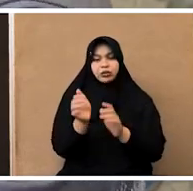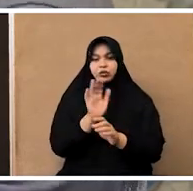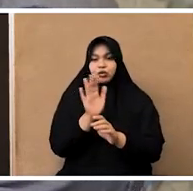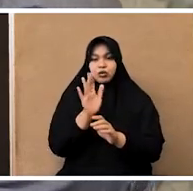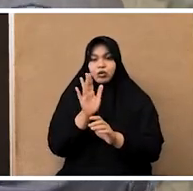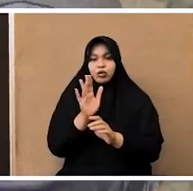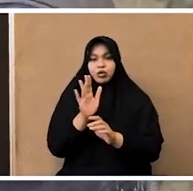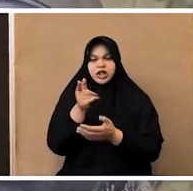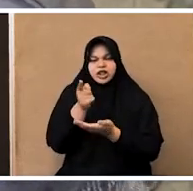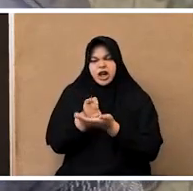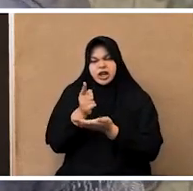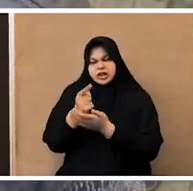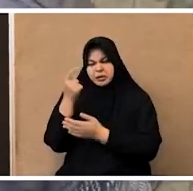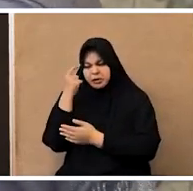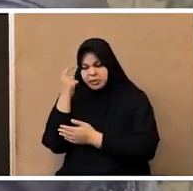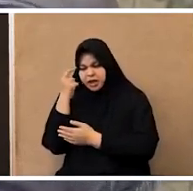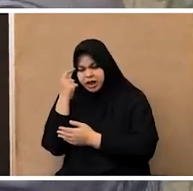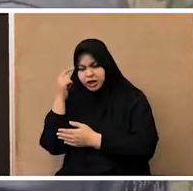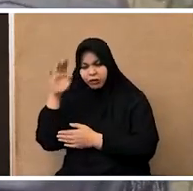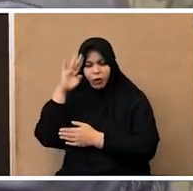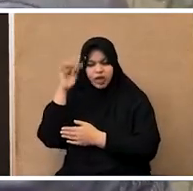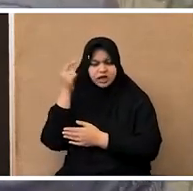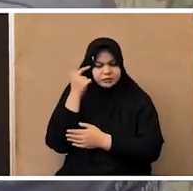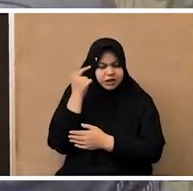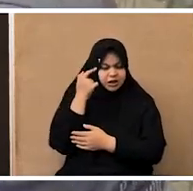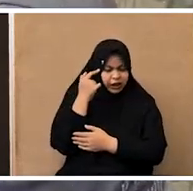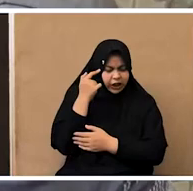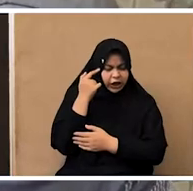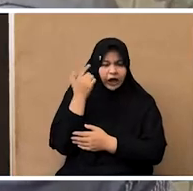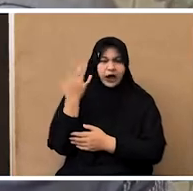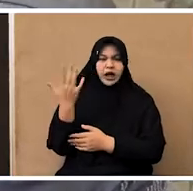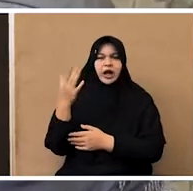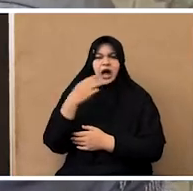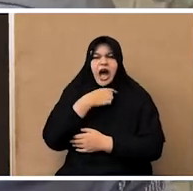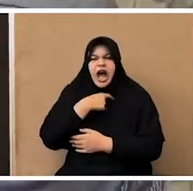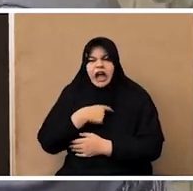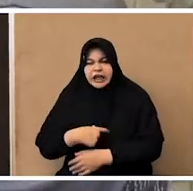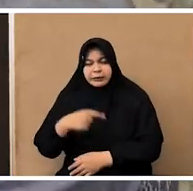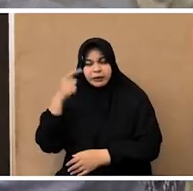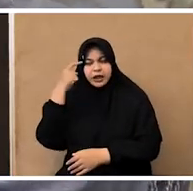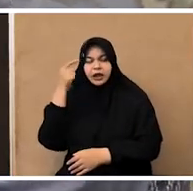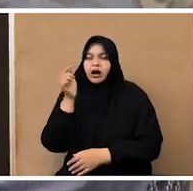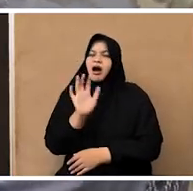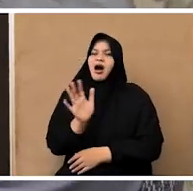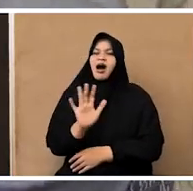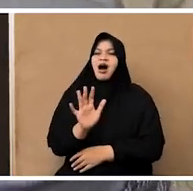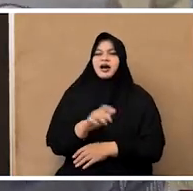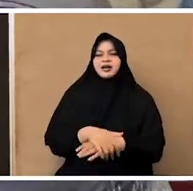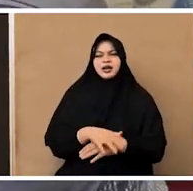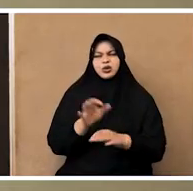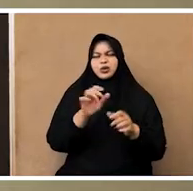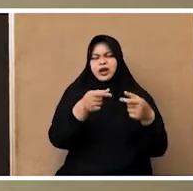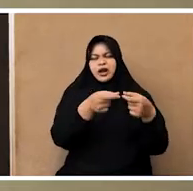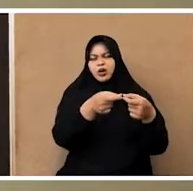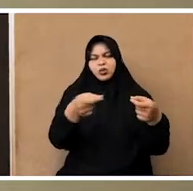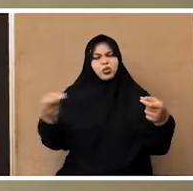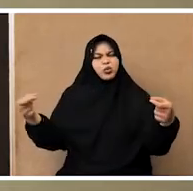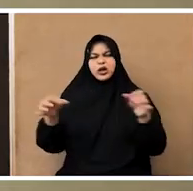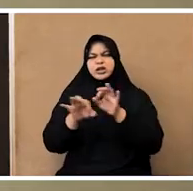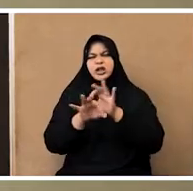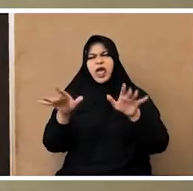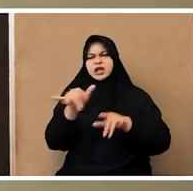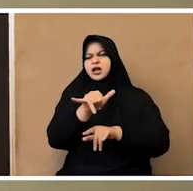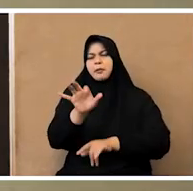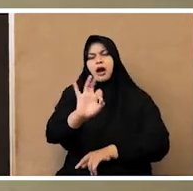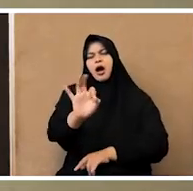Jaksa mengira polisi mengira Hakim mengira gitu Dan kalau begitu kan tidak punya tolak ukur yang yang sama